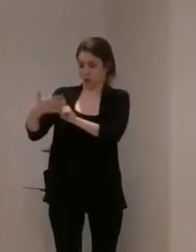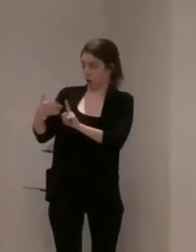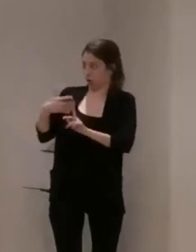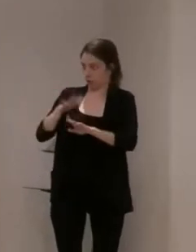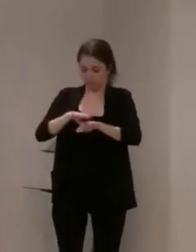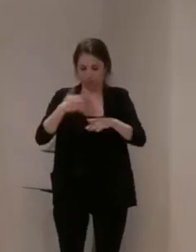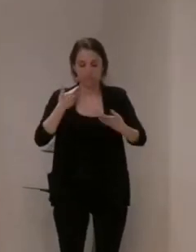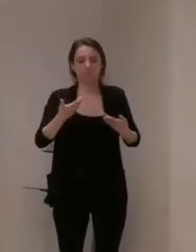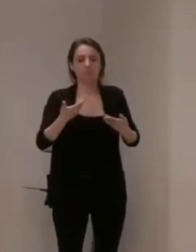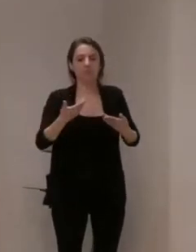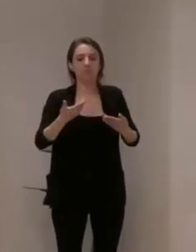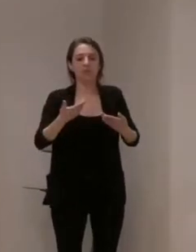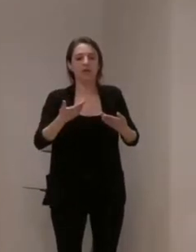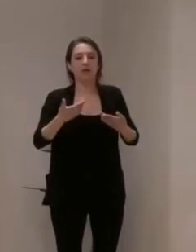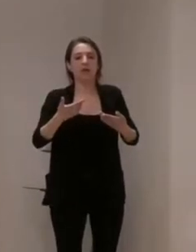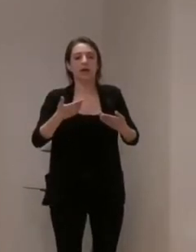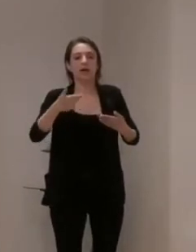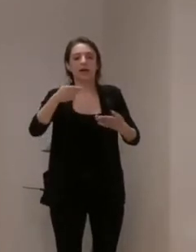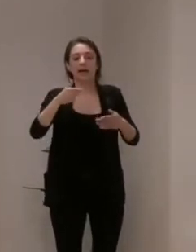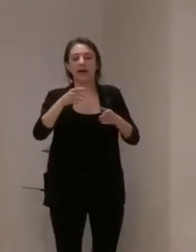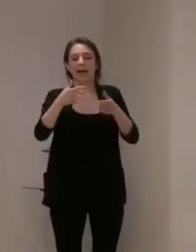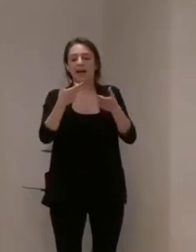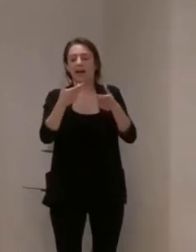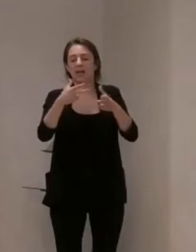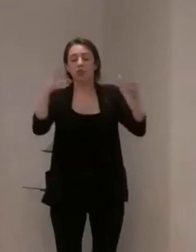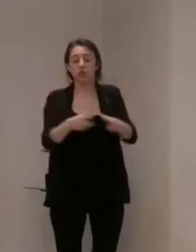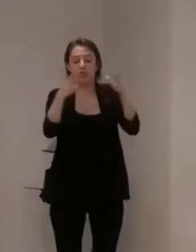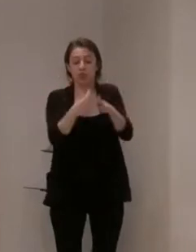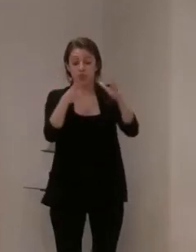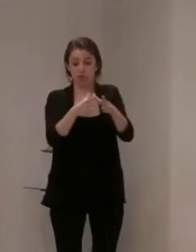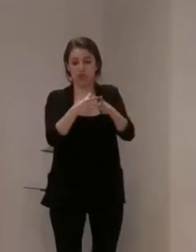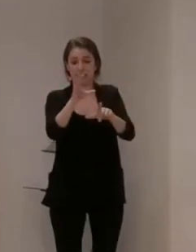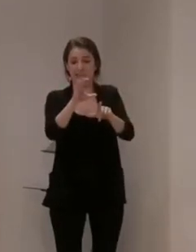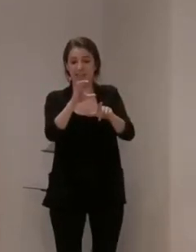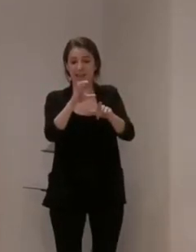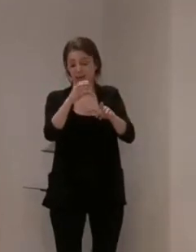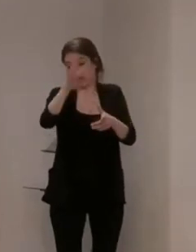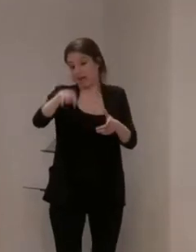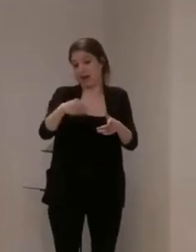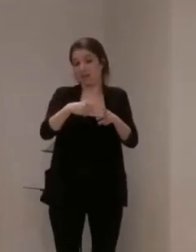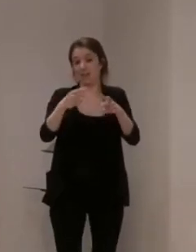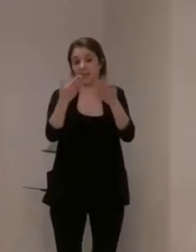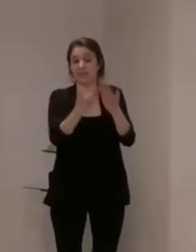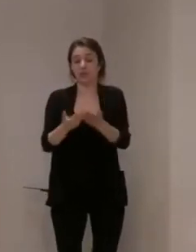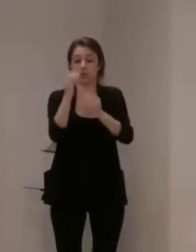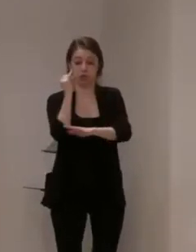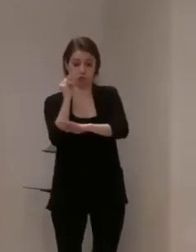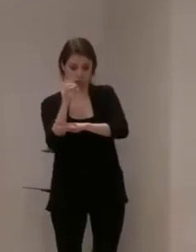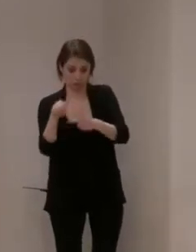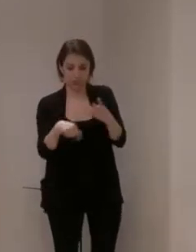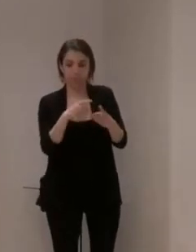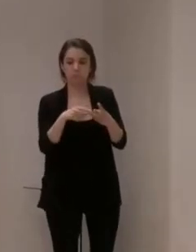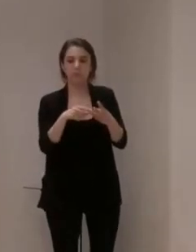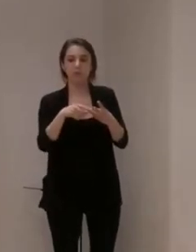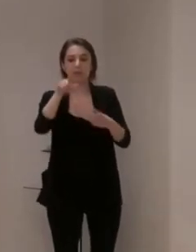president de la Societat Catalana d'Estudis Jurídics, una entitat vinculada a l'Institut d'Estudis Catalans. Va ser secretari de la Comissió de Llengua Catalana